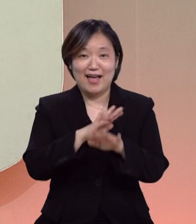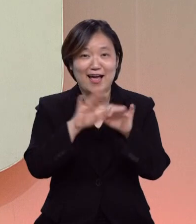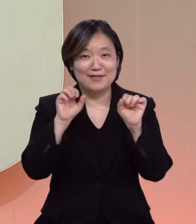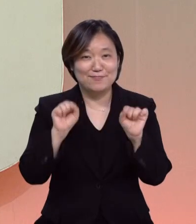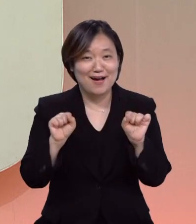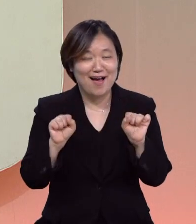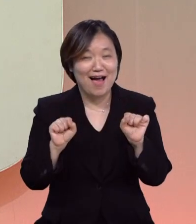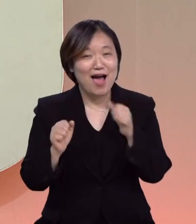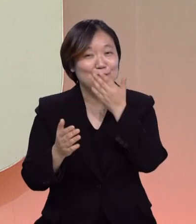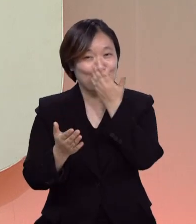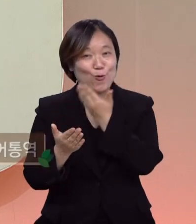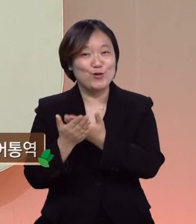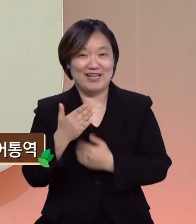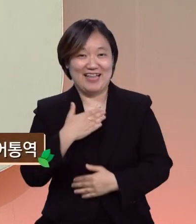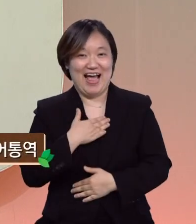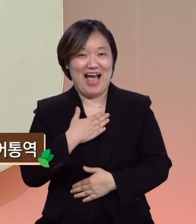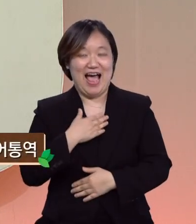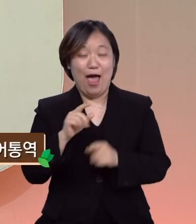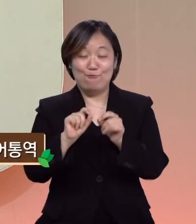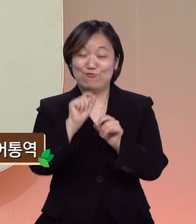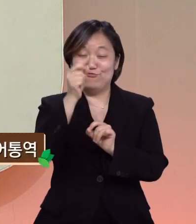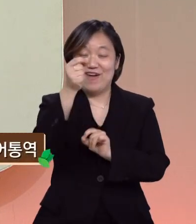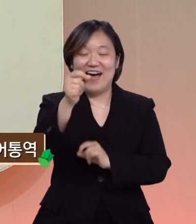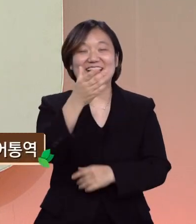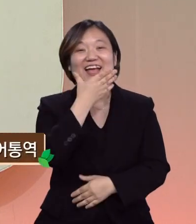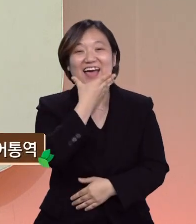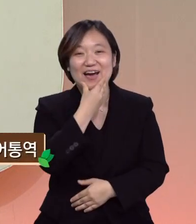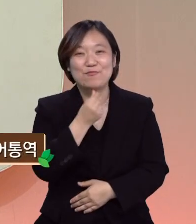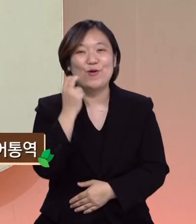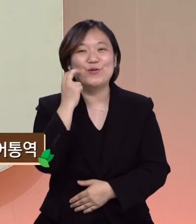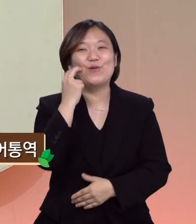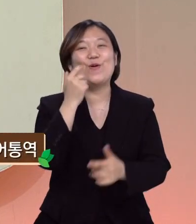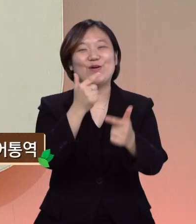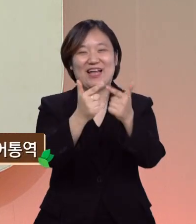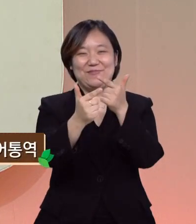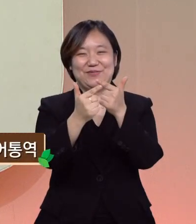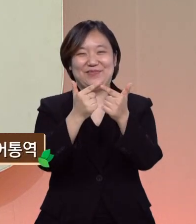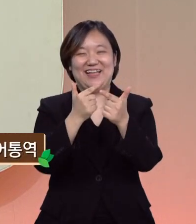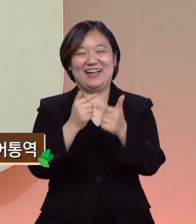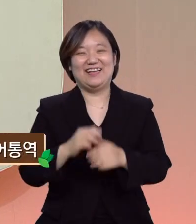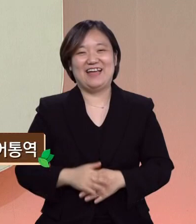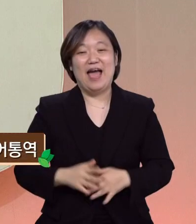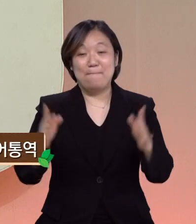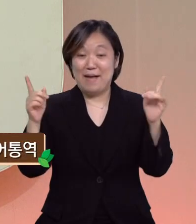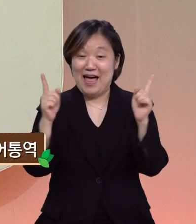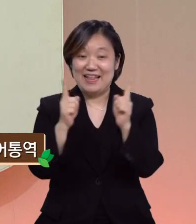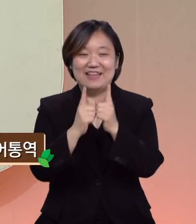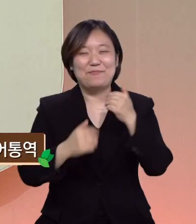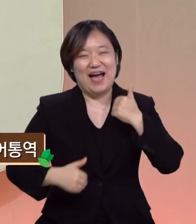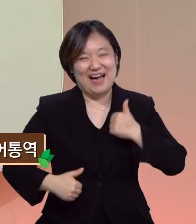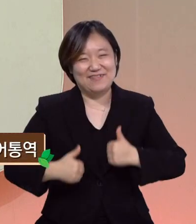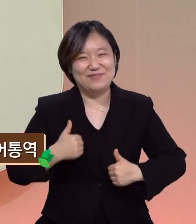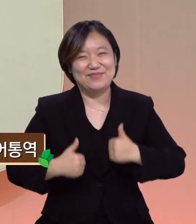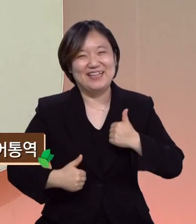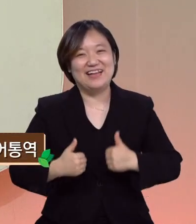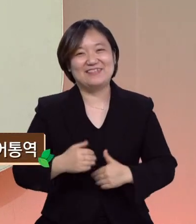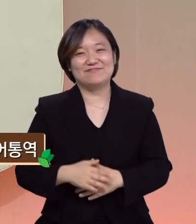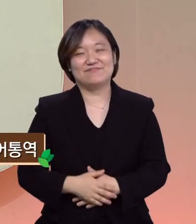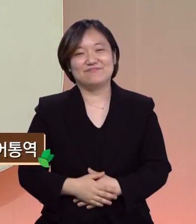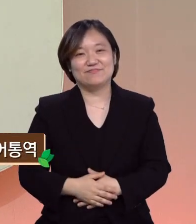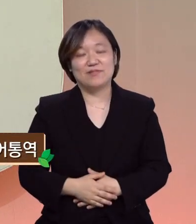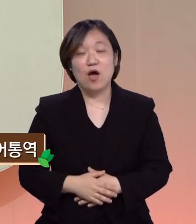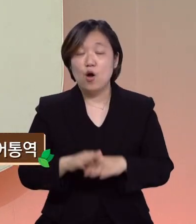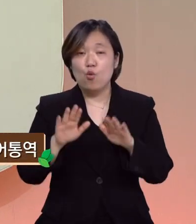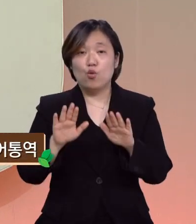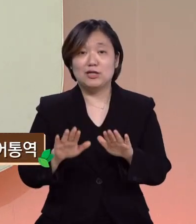안녕하십니까 소중한 무한 행복 소나무 시간입니다 만나서 반갑습니다 오늘